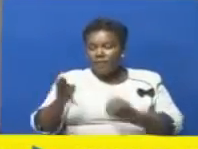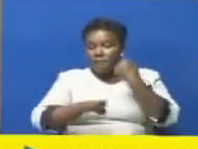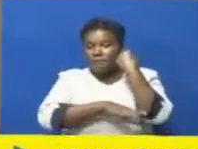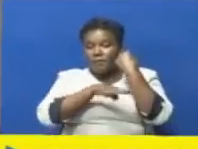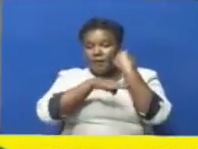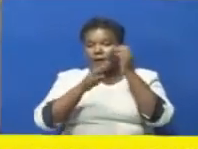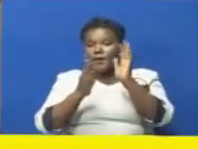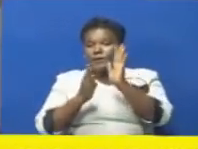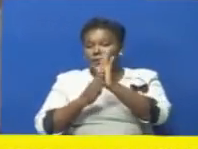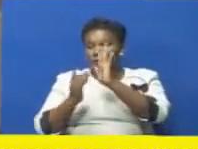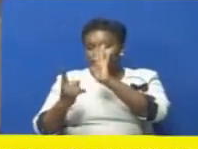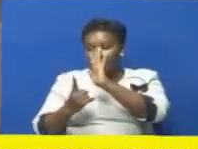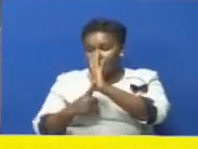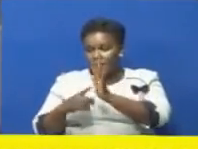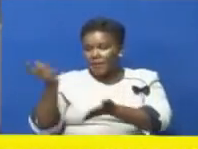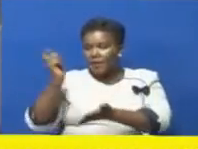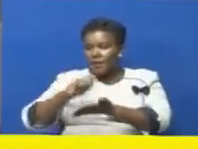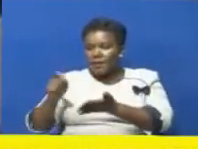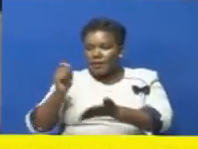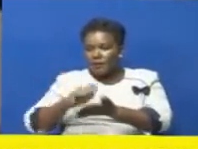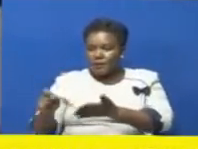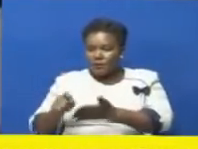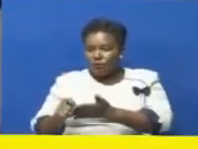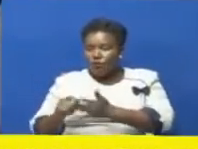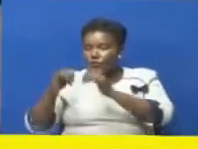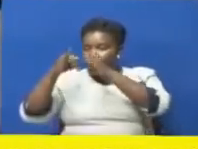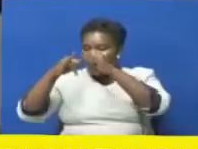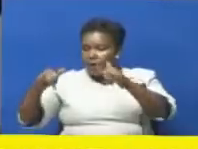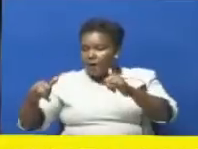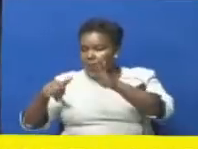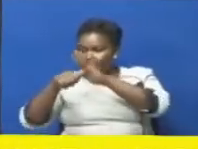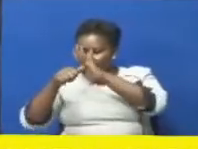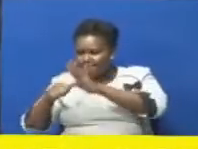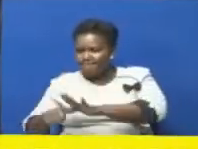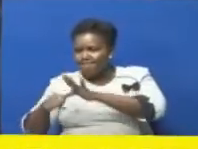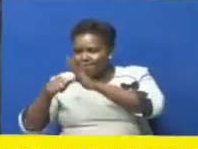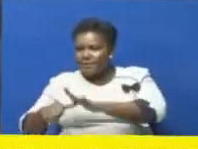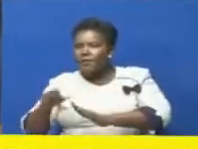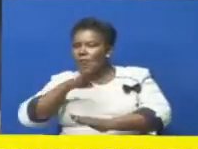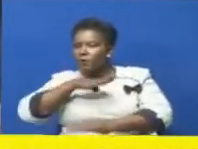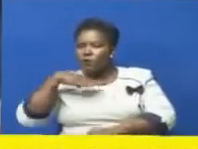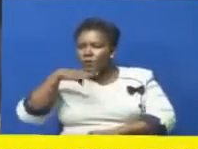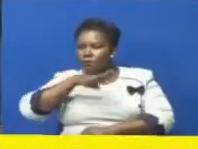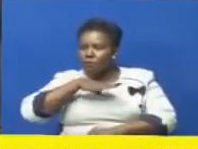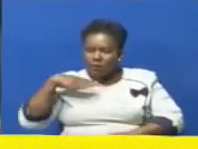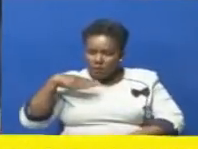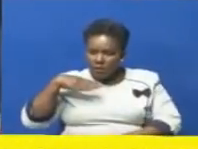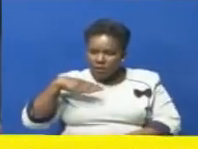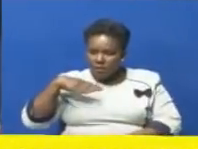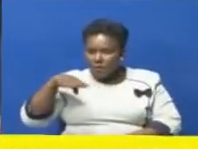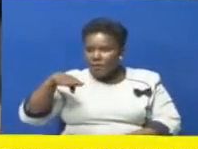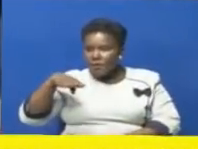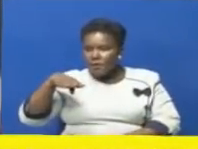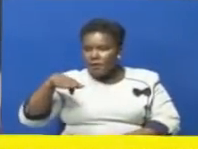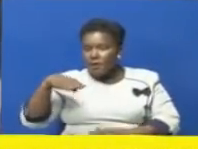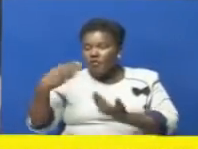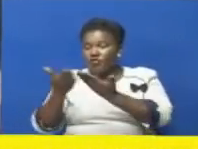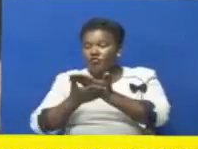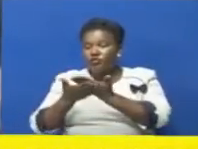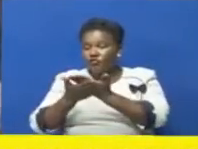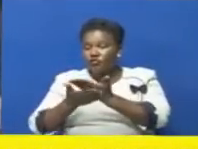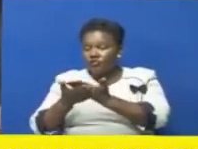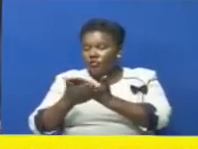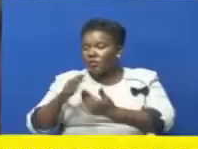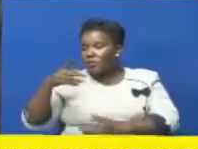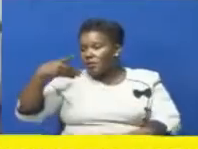96 ambaye alikuwa katibu mngutasi katika kambi ya mateso na mauaji ya Stadthof iliyopo nchini Poland,